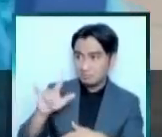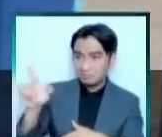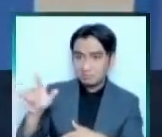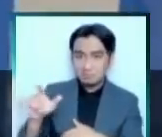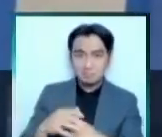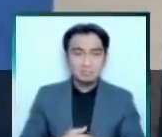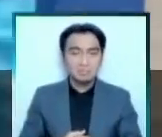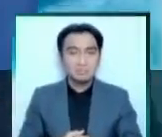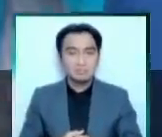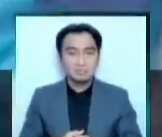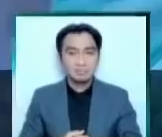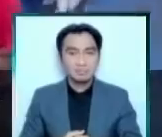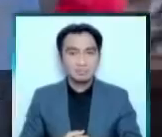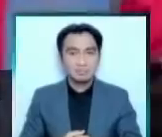kami.